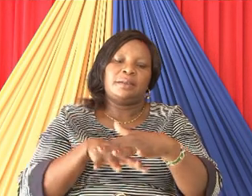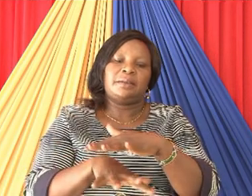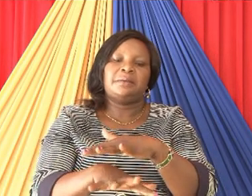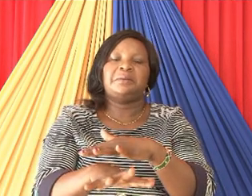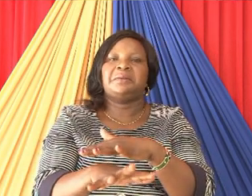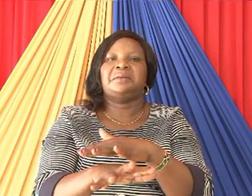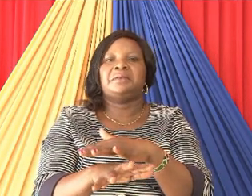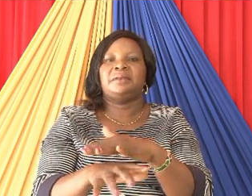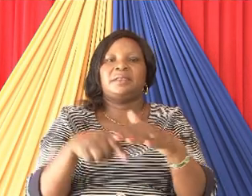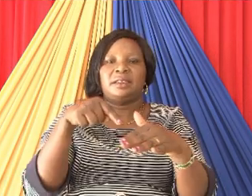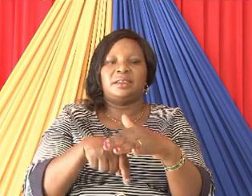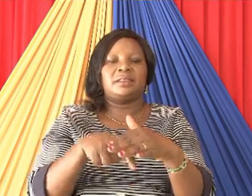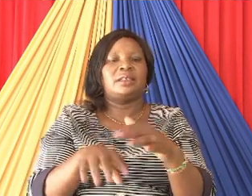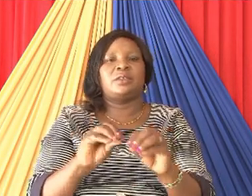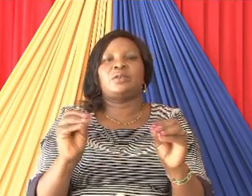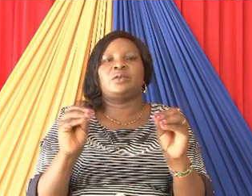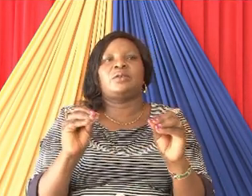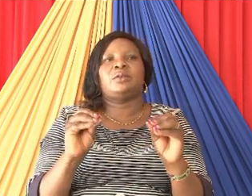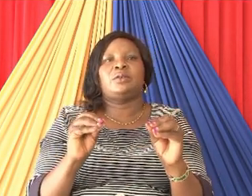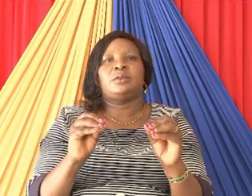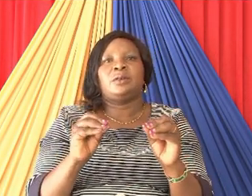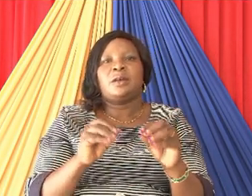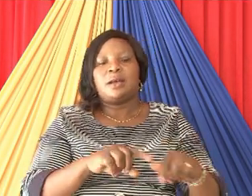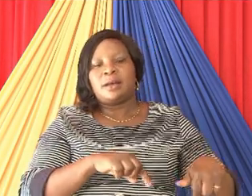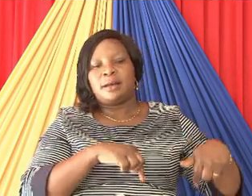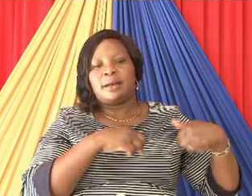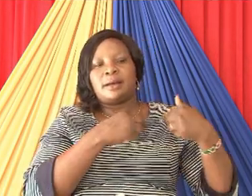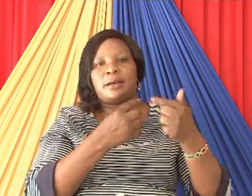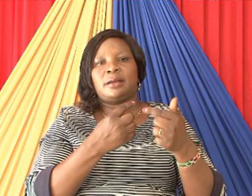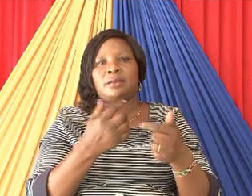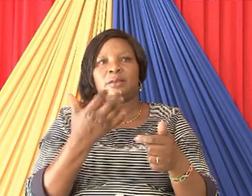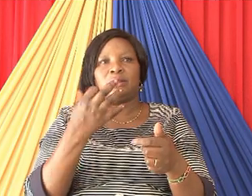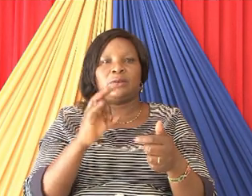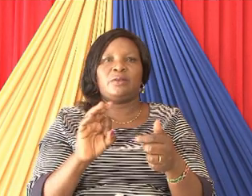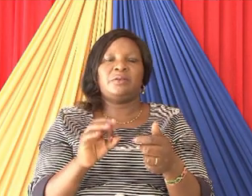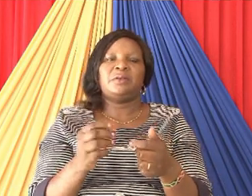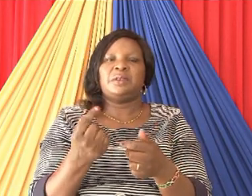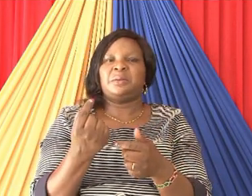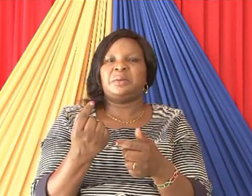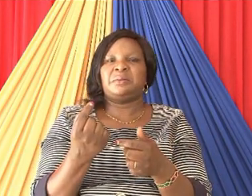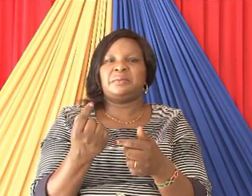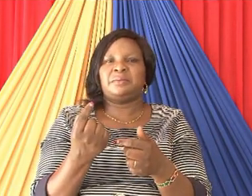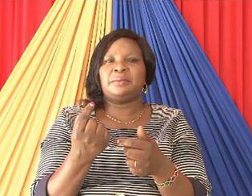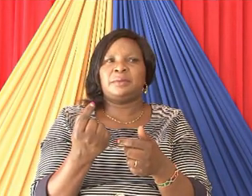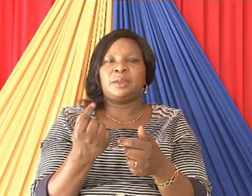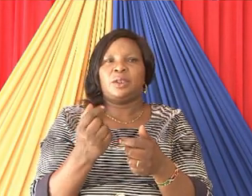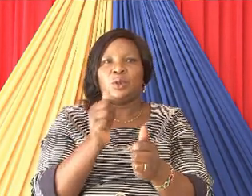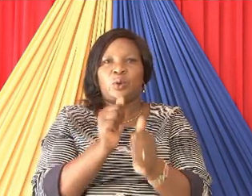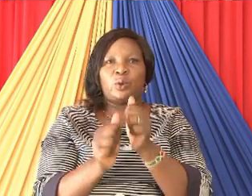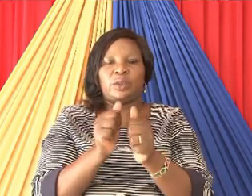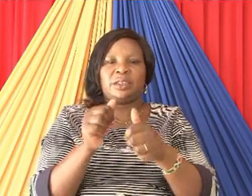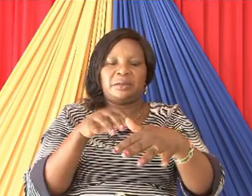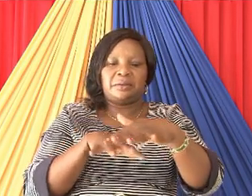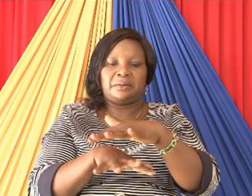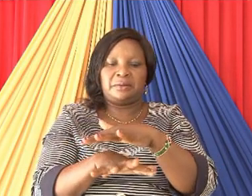chini. Na hii moyo tunaita moyo a sharp heart, moyo ambao mizizi